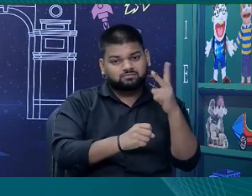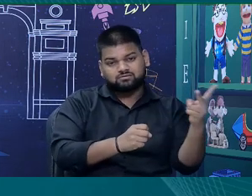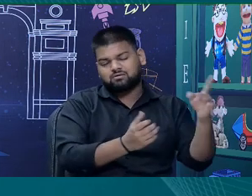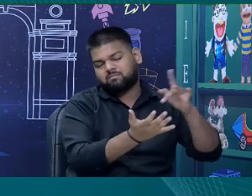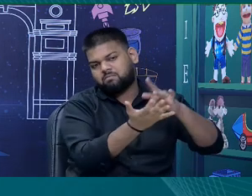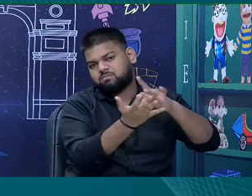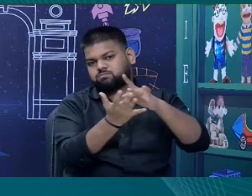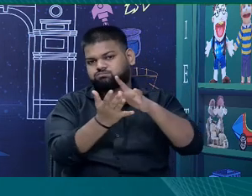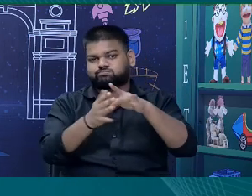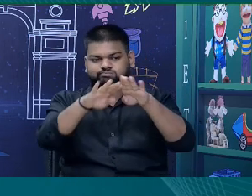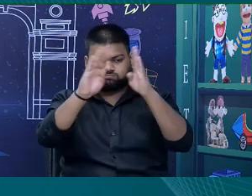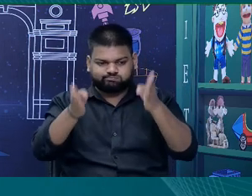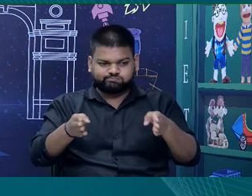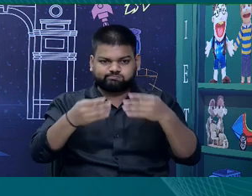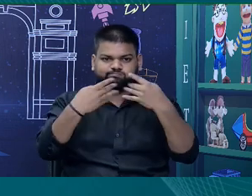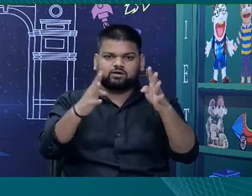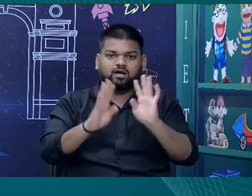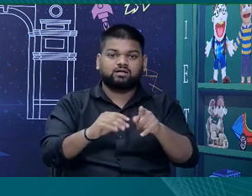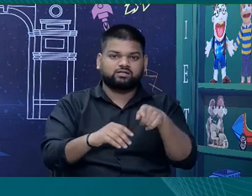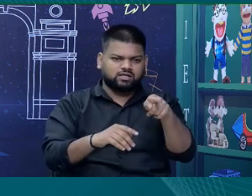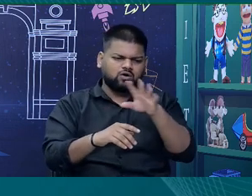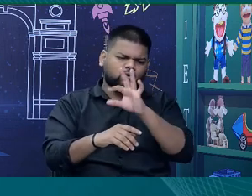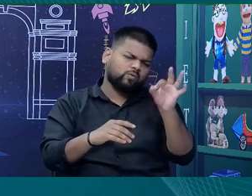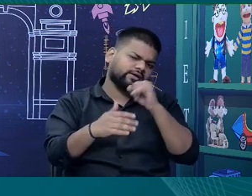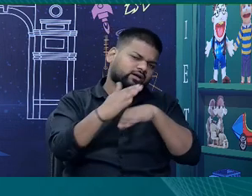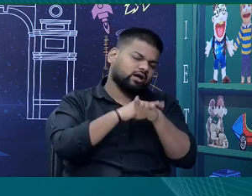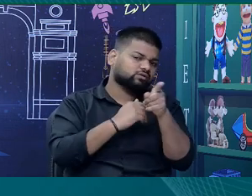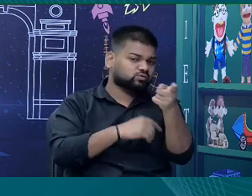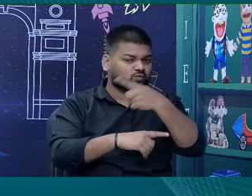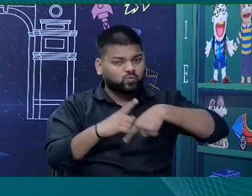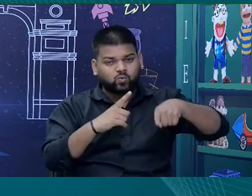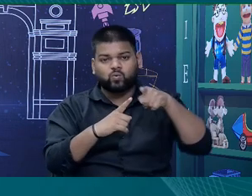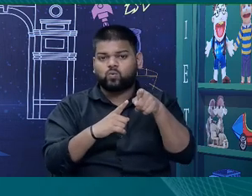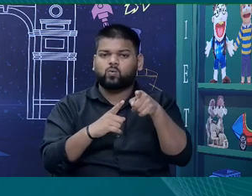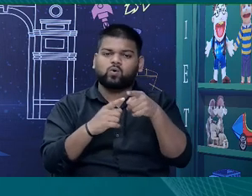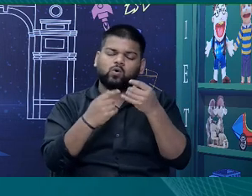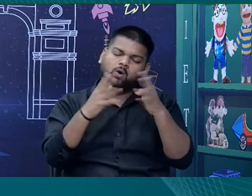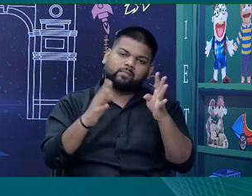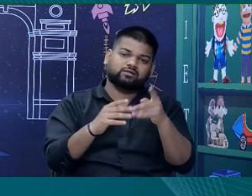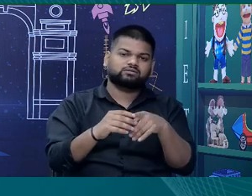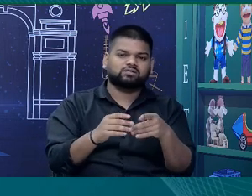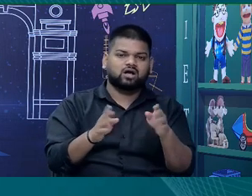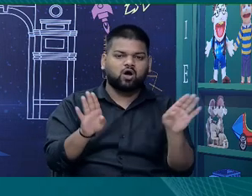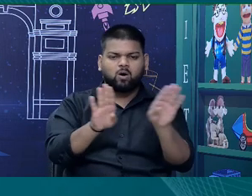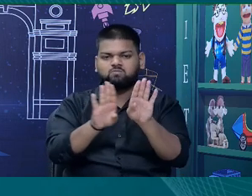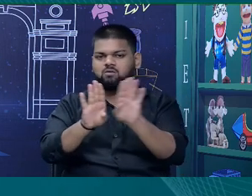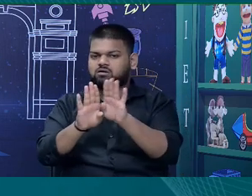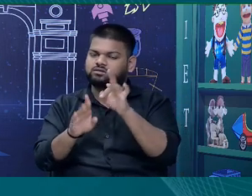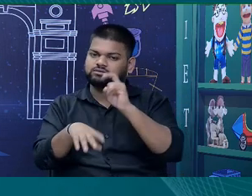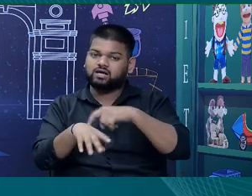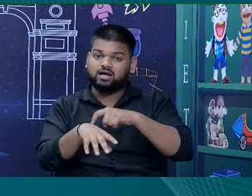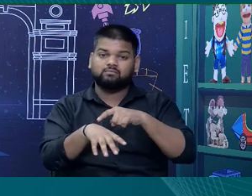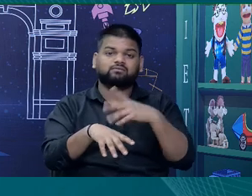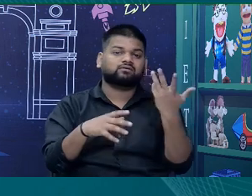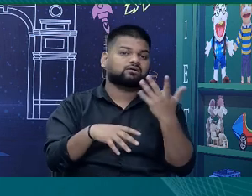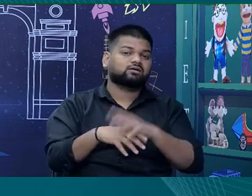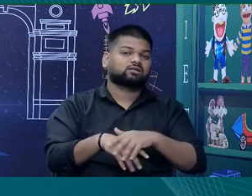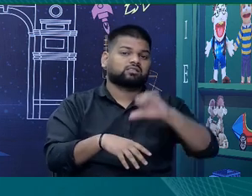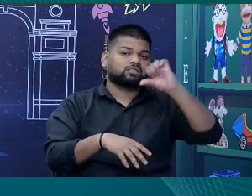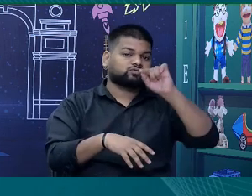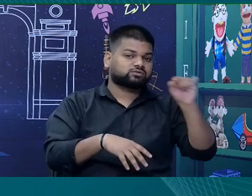सेल्स काउंटर्स सातों दिन खुला रहते हैं छुट्टी वाले दिन भी आप इन सेल्स काउंटर से आप अपनी पुस्तक खर कर लेते हैं समय सुबह 9:30 बजे से शाम